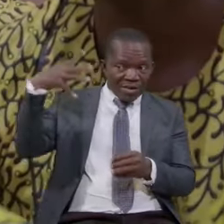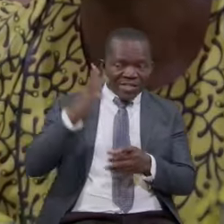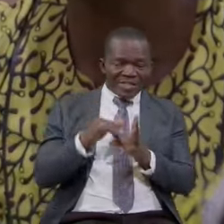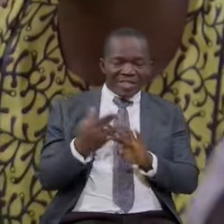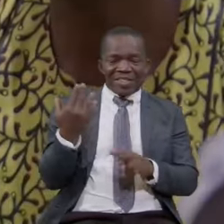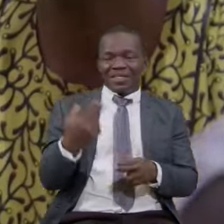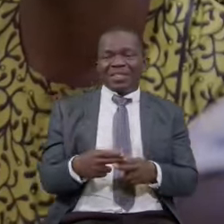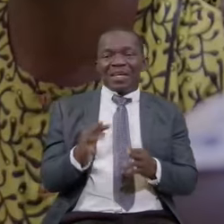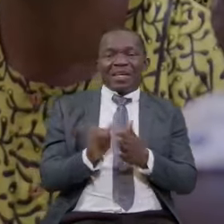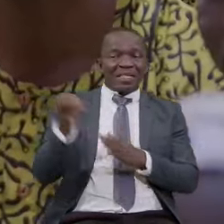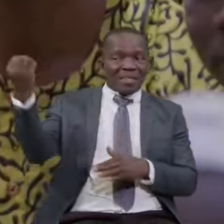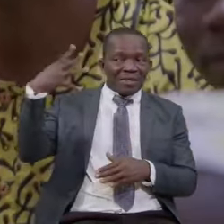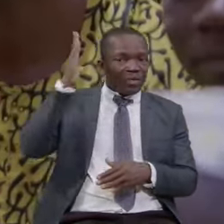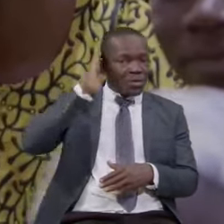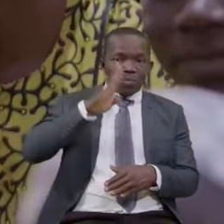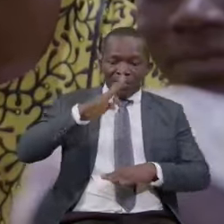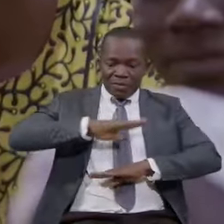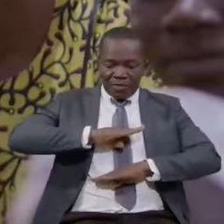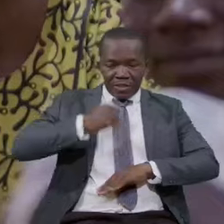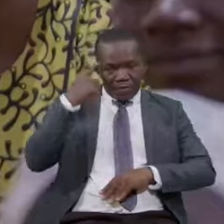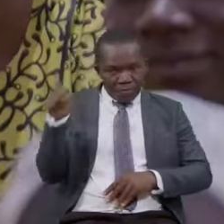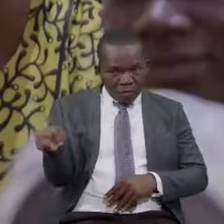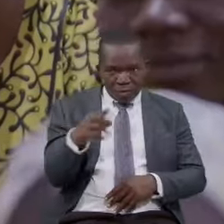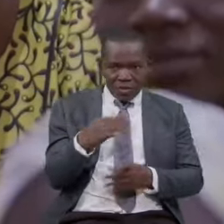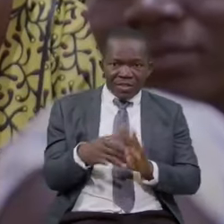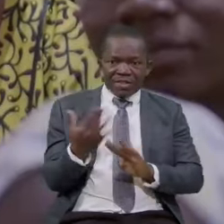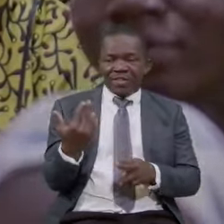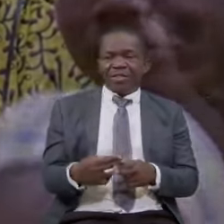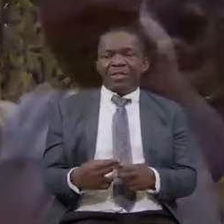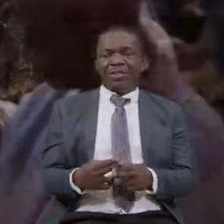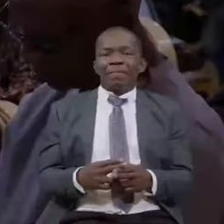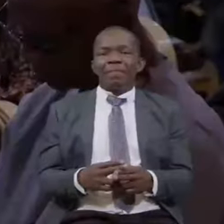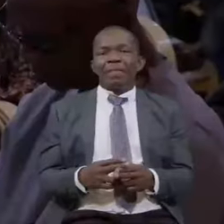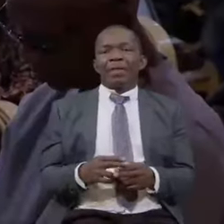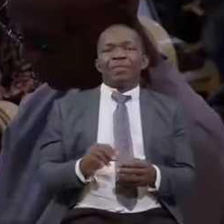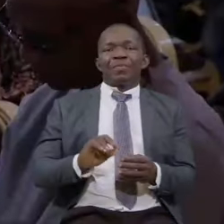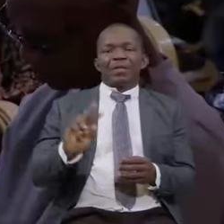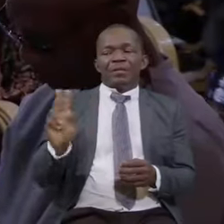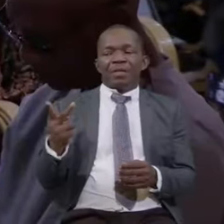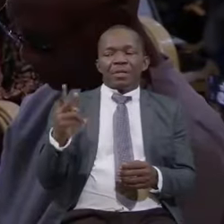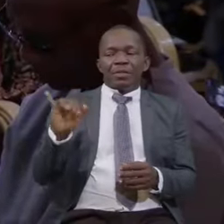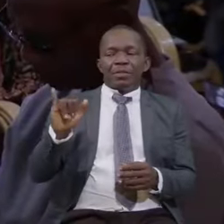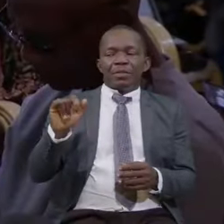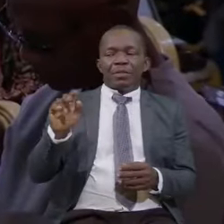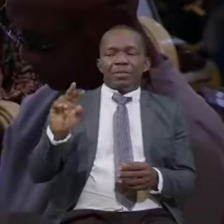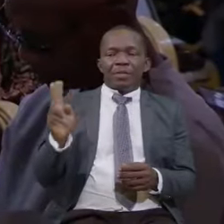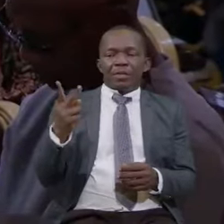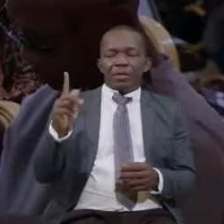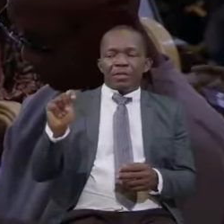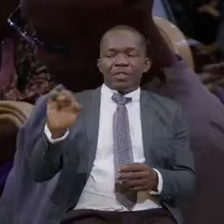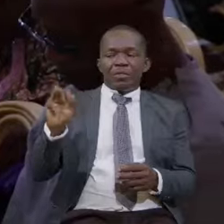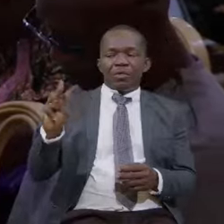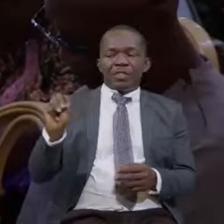Jésus 2e Timothée chapitre 2 lisons ici le verset 19 le fondement